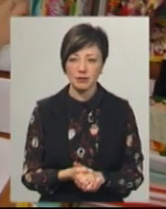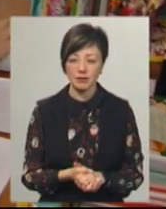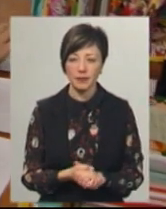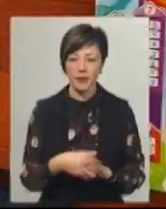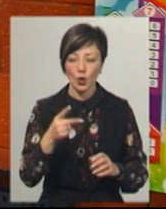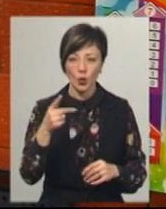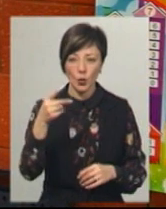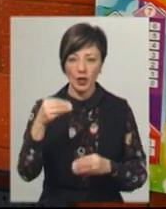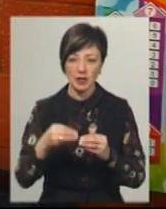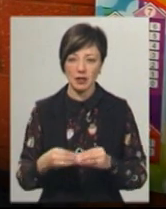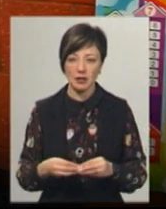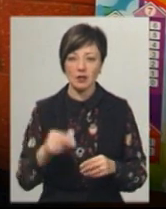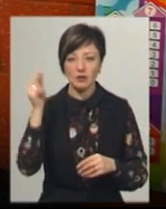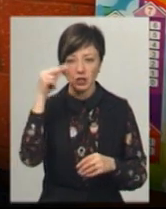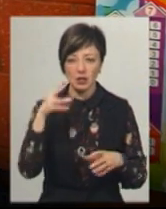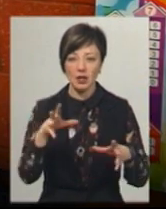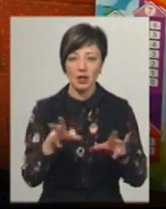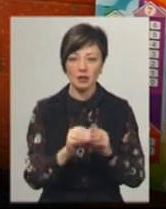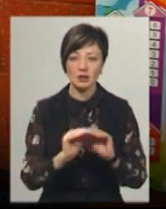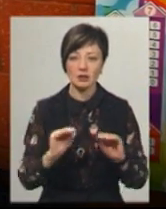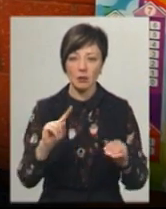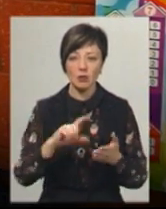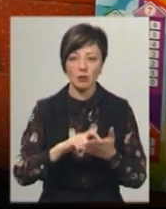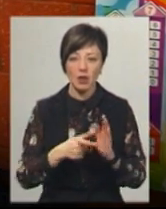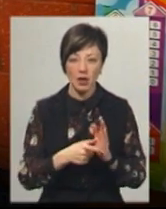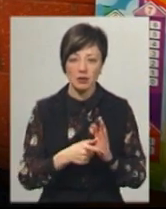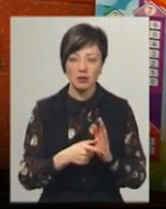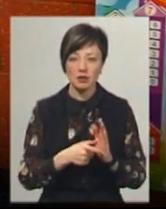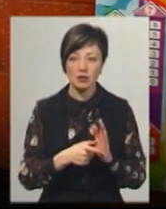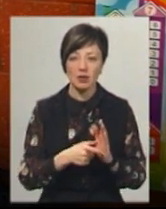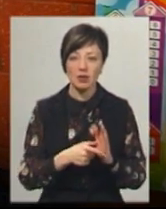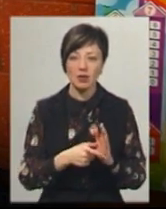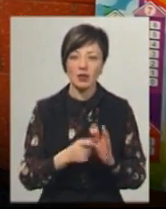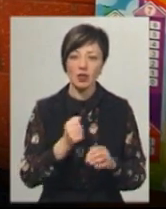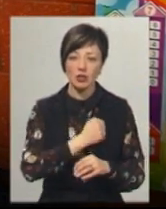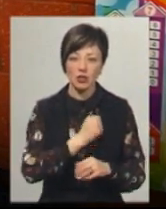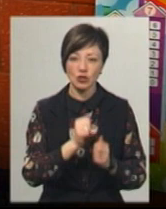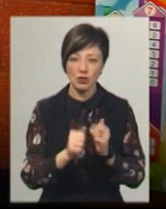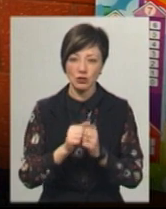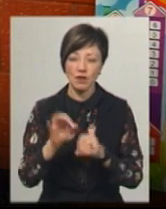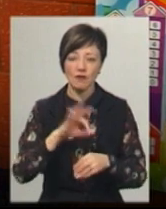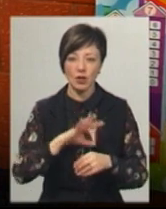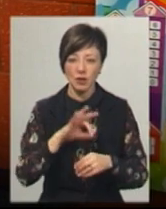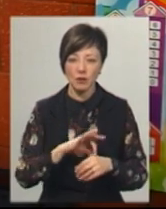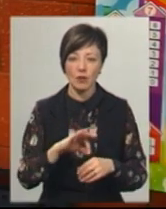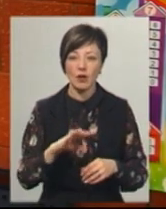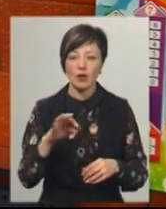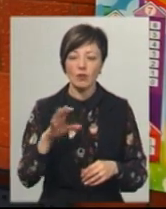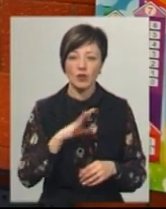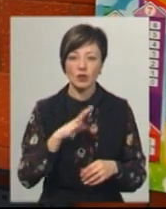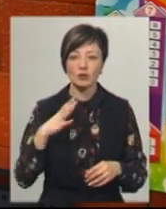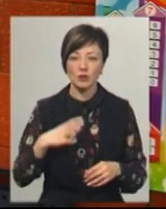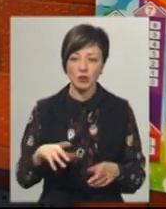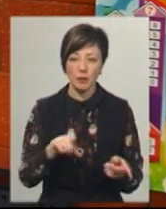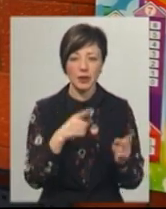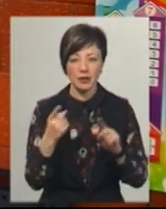другий десяток. Вона вчилася разом з дітками в першому класі, в першому семестрі, але, на жаль, дуже часто хворіла. І ми були змушена